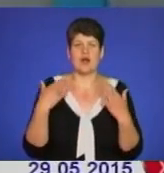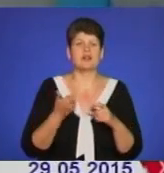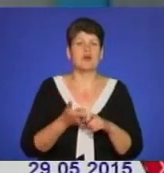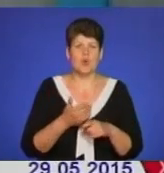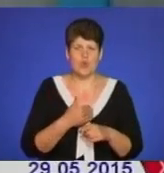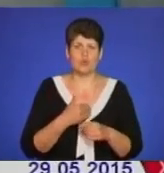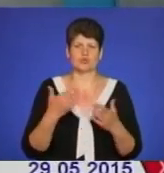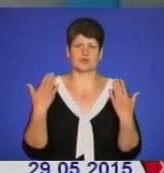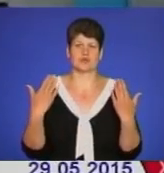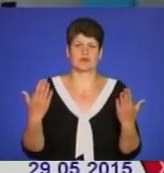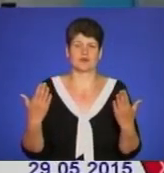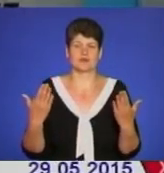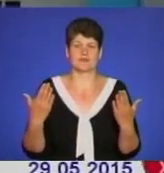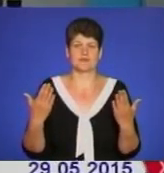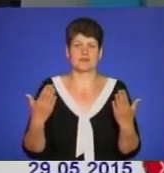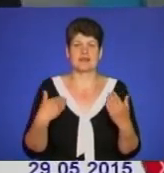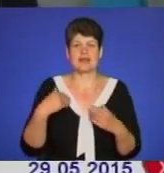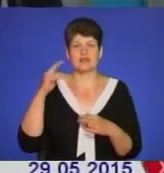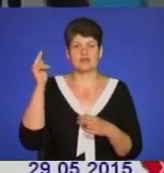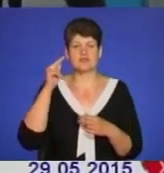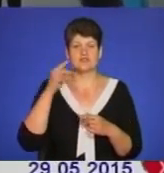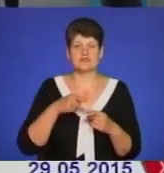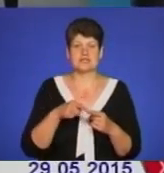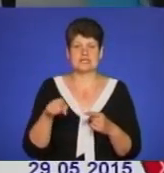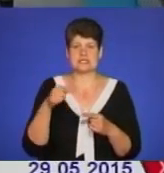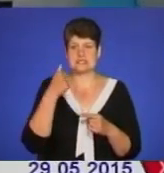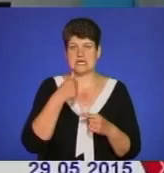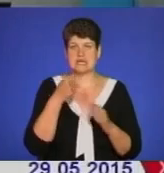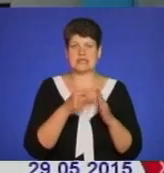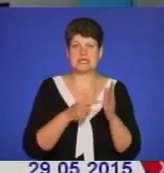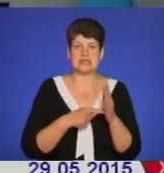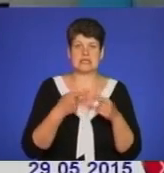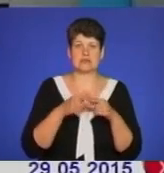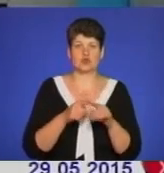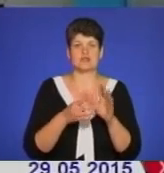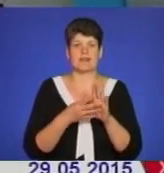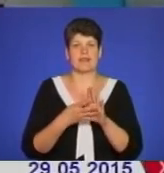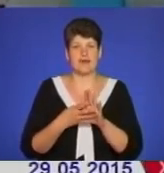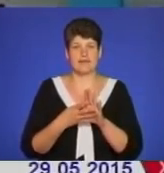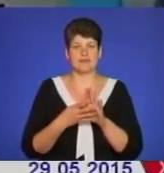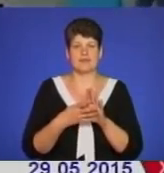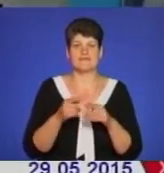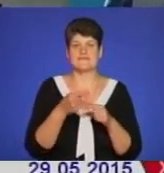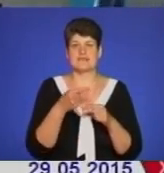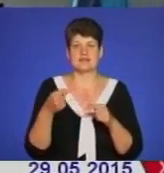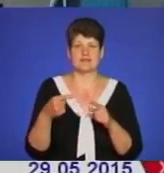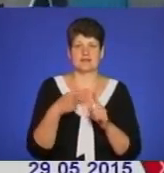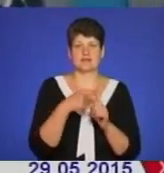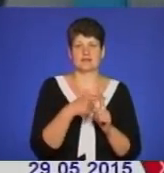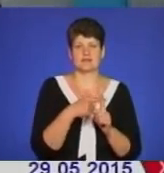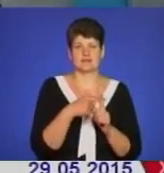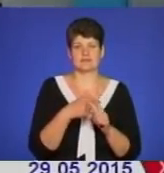канікули. Я навчився за цей рік ділення множення на 9, віднімання і